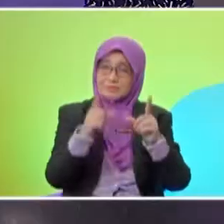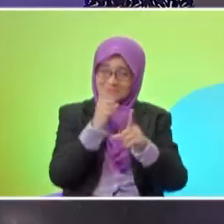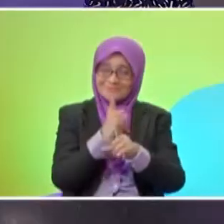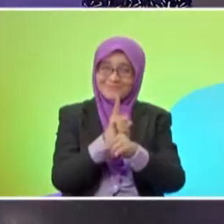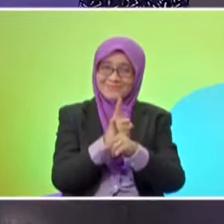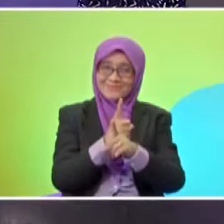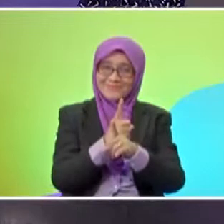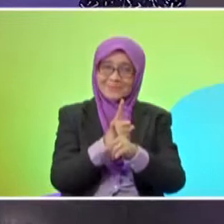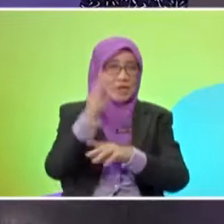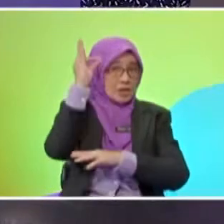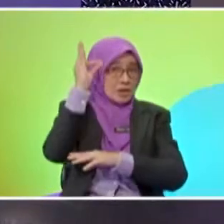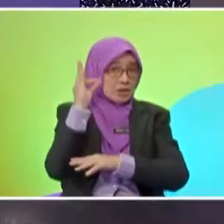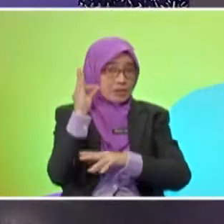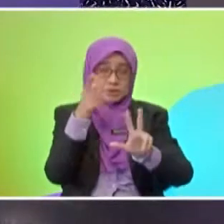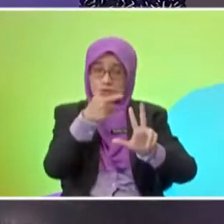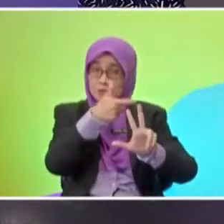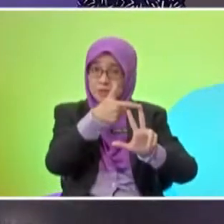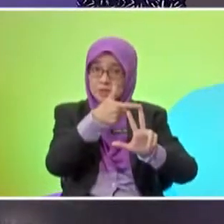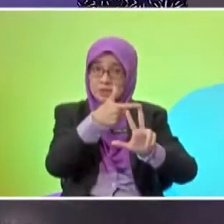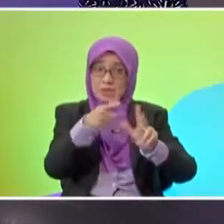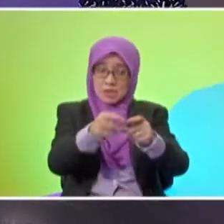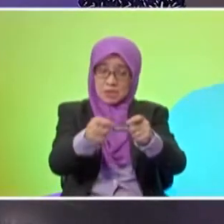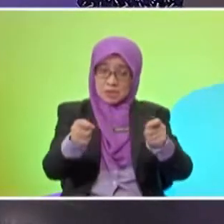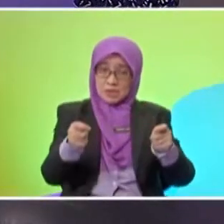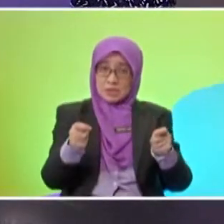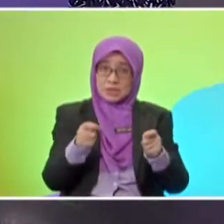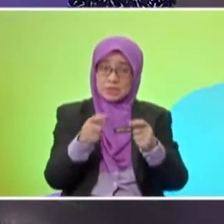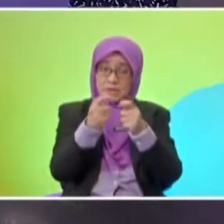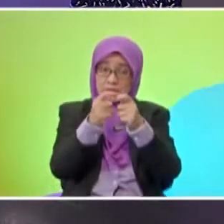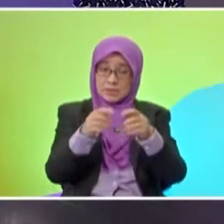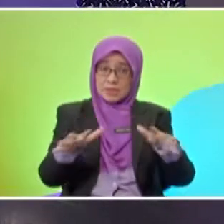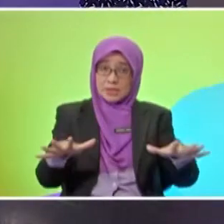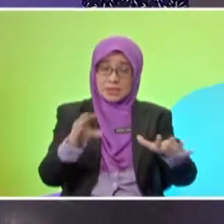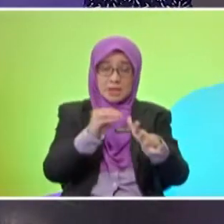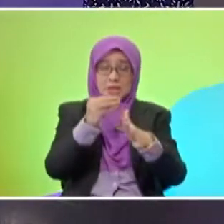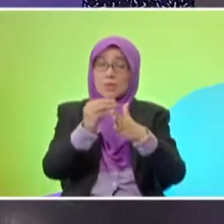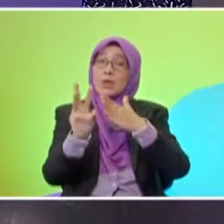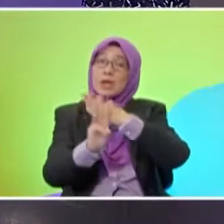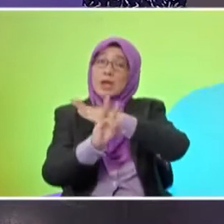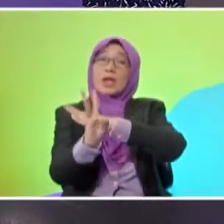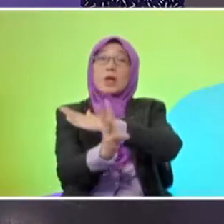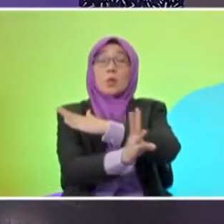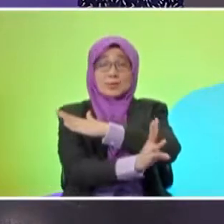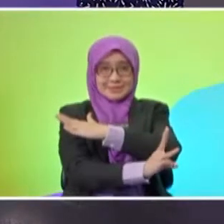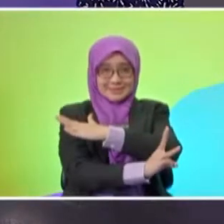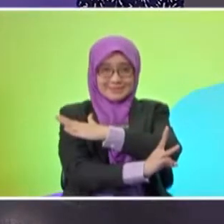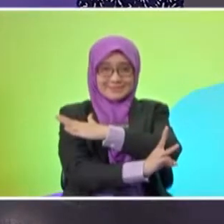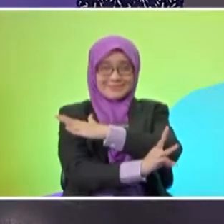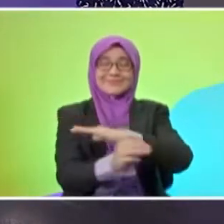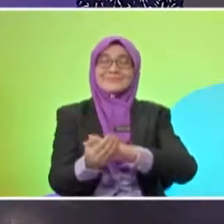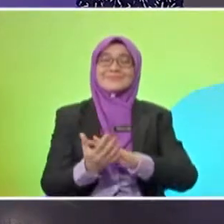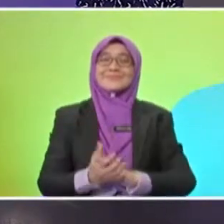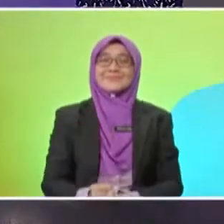lagi Fatur yang ketiga Ila tempat tinggal ataupun kawasan lain lagi ini yang ketiga